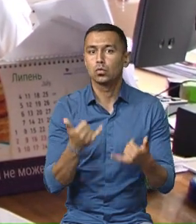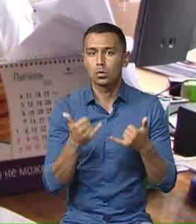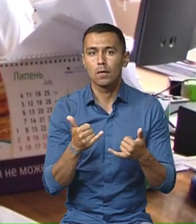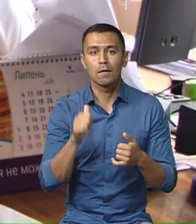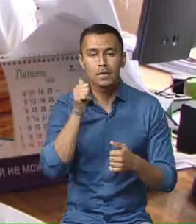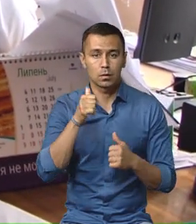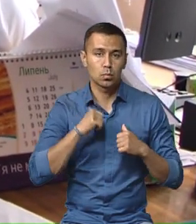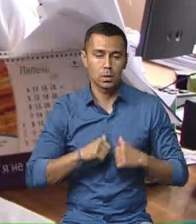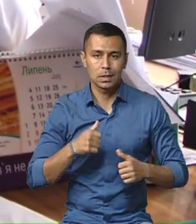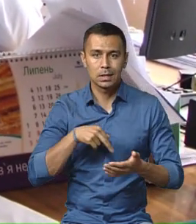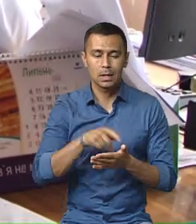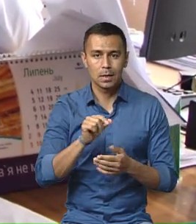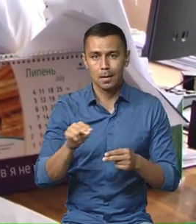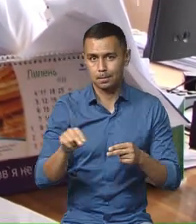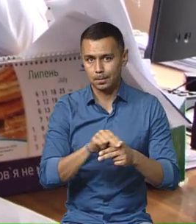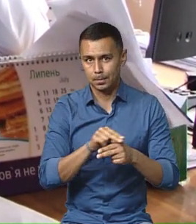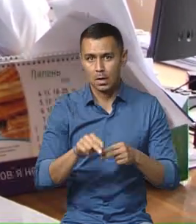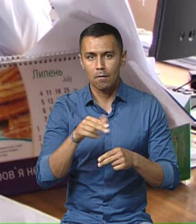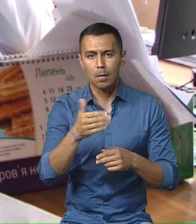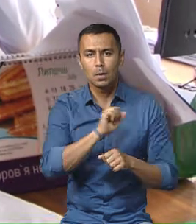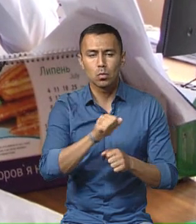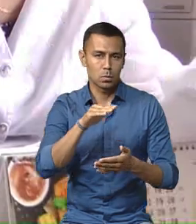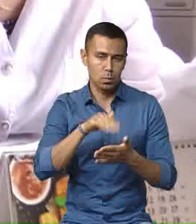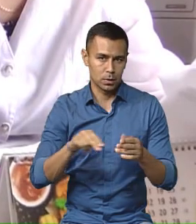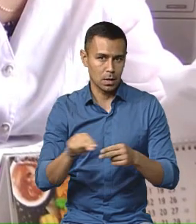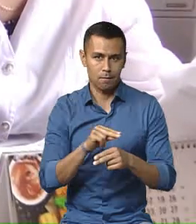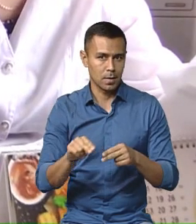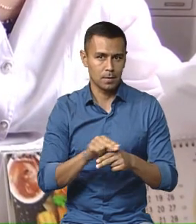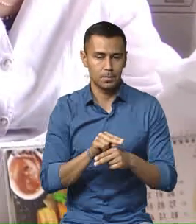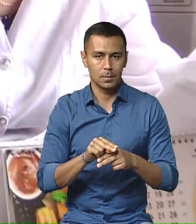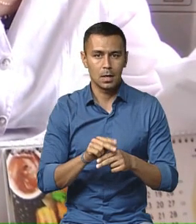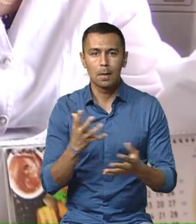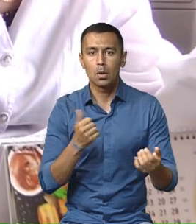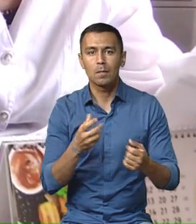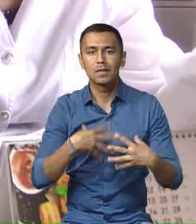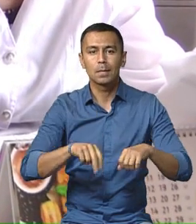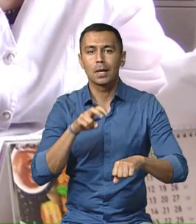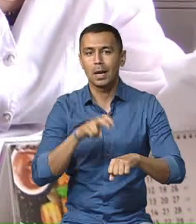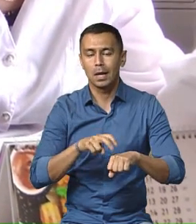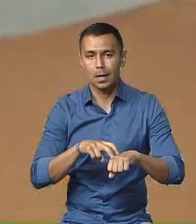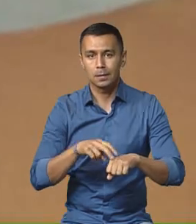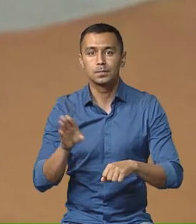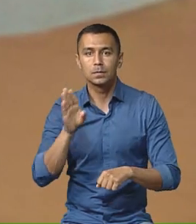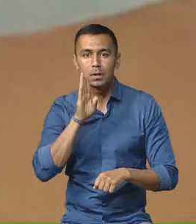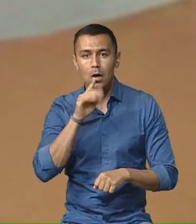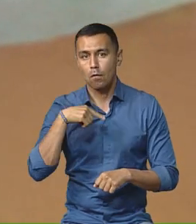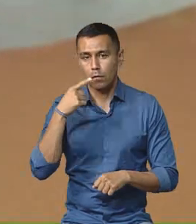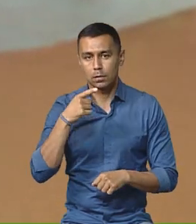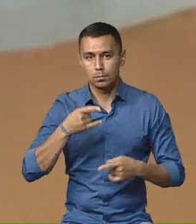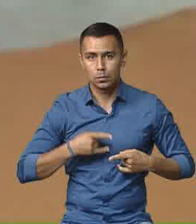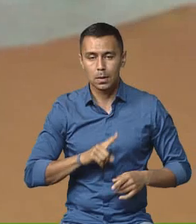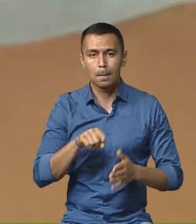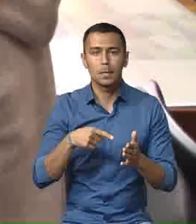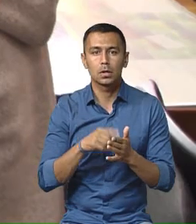завтра спокійно йшли на гемодіаліз, не пропускали. Вам ж не можна пропускати, не бажано. На прийомі у сімейного лікаря Юлія Зюзгіна. Жінка каже, родом вона з